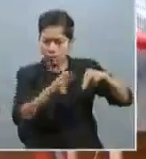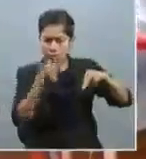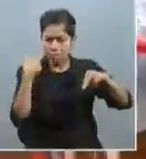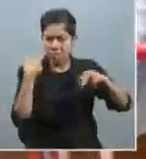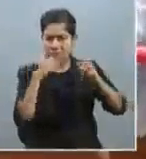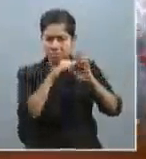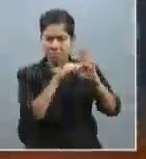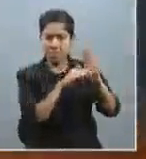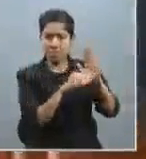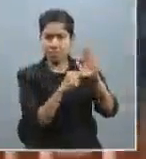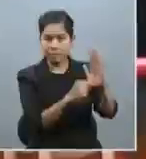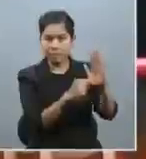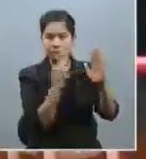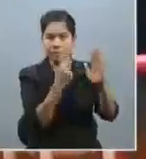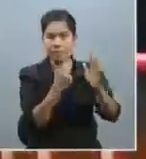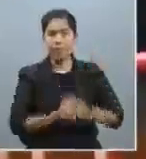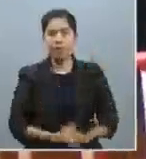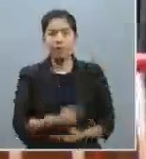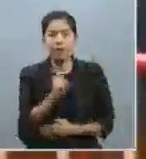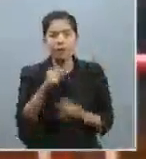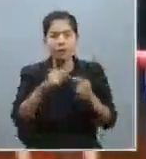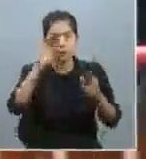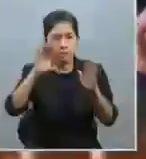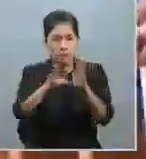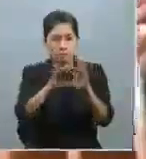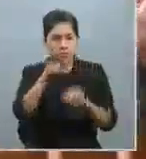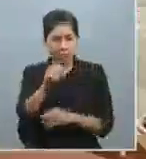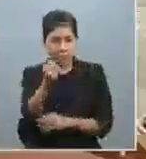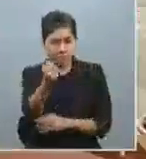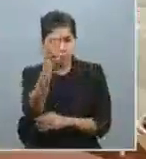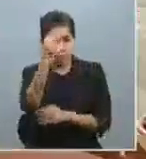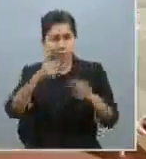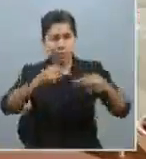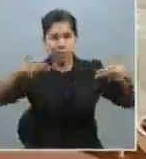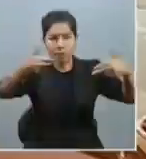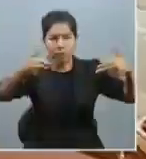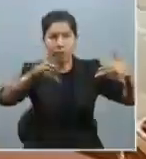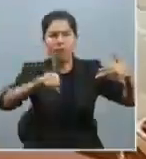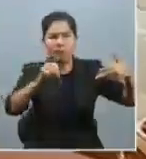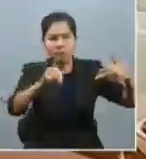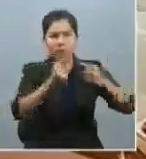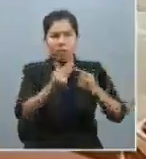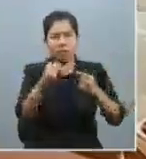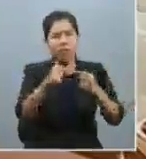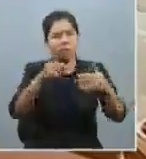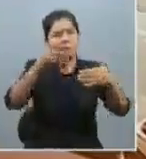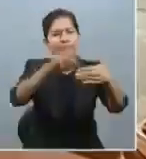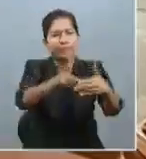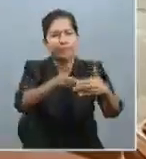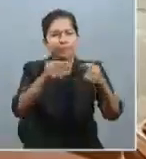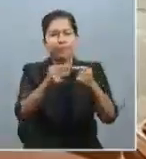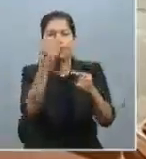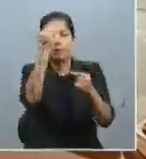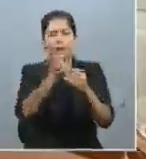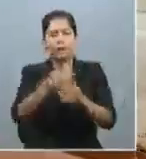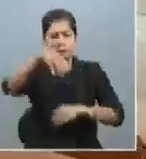าไปในระดับหนึ่งนะครับเพราะว่ามีภาพจับไว้ได้เป็นภาพจากกล้องวงจรปิดแต่ว่ามันไปไม่ถึงสุดด่านชายแดนสิ้นสุดอยู่ที่ด่